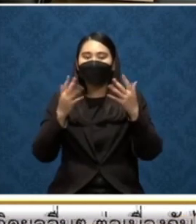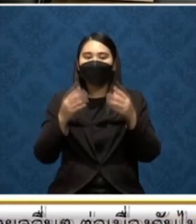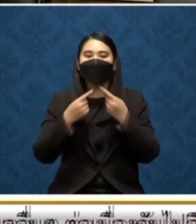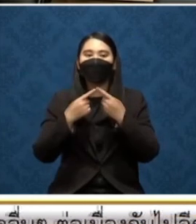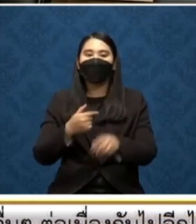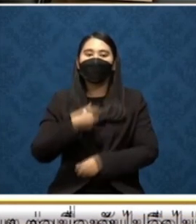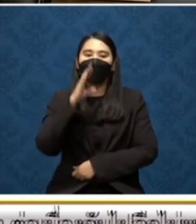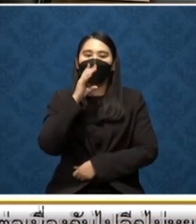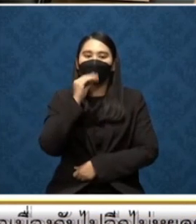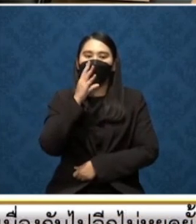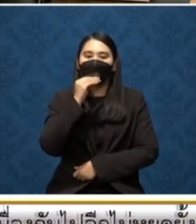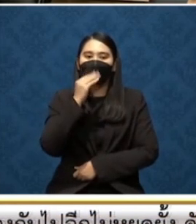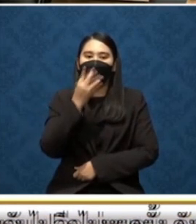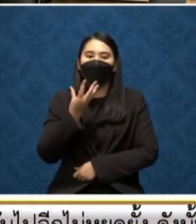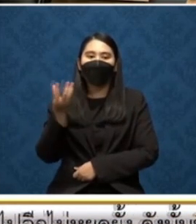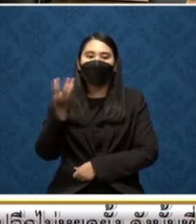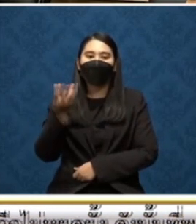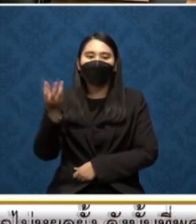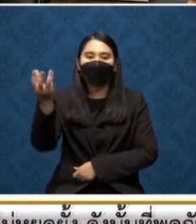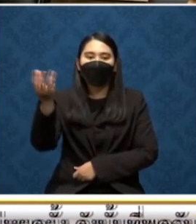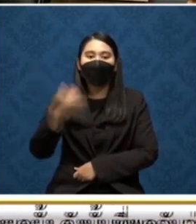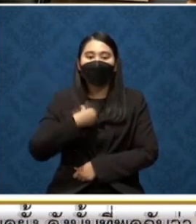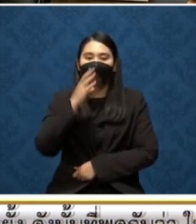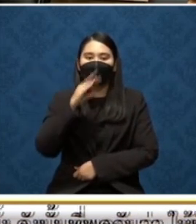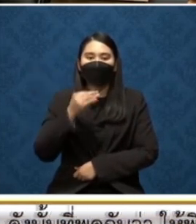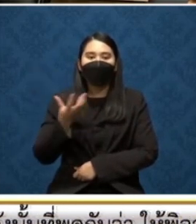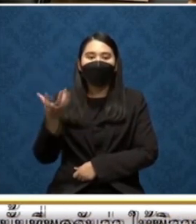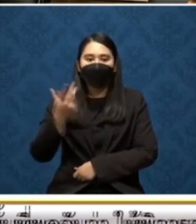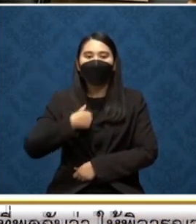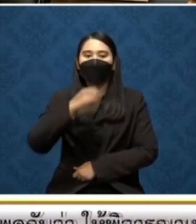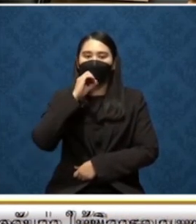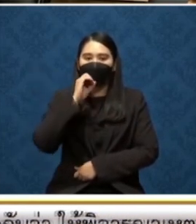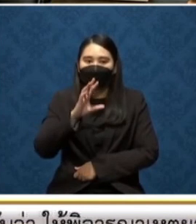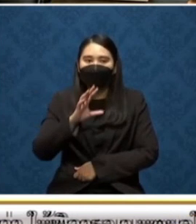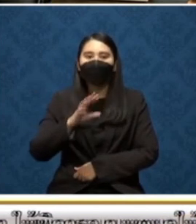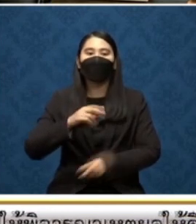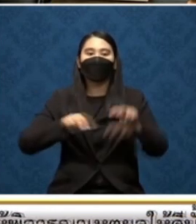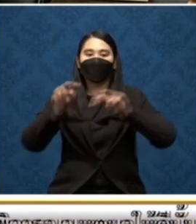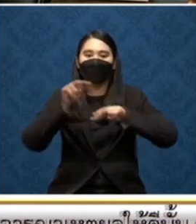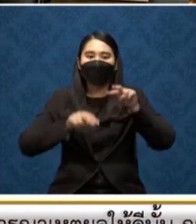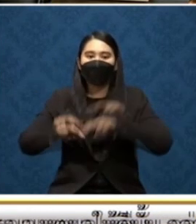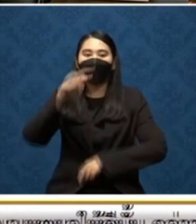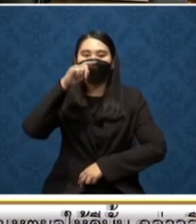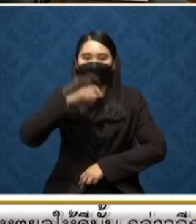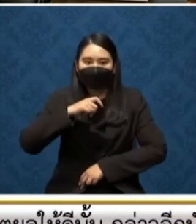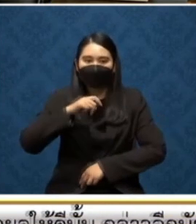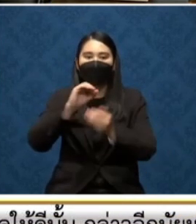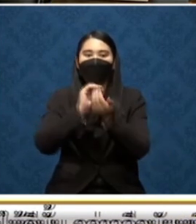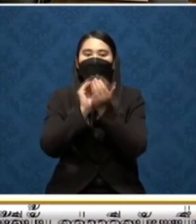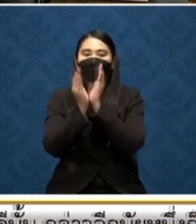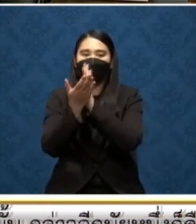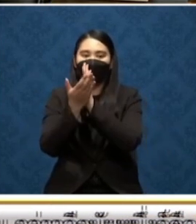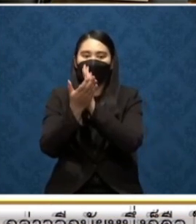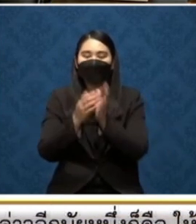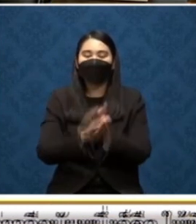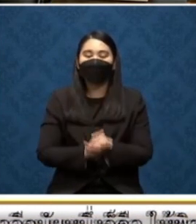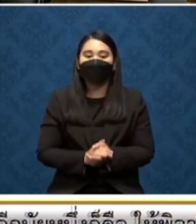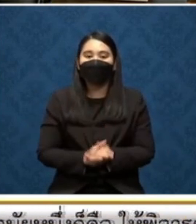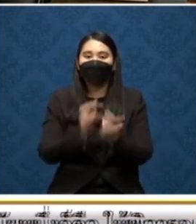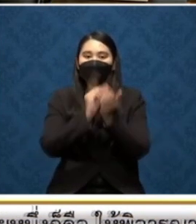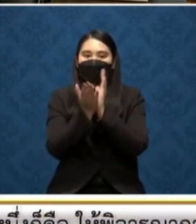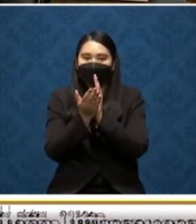เส้นเงินเลยนะครับเนี่ยเส้นเงินพันกันระหว่างคุณกับลุกเรื่องพวกนี้โกหกกันไม่ได้และเคลียร์ไม่ได้กับบิ๊กก้